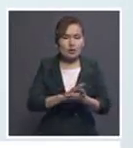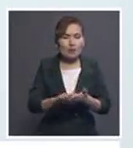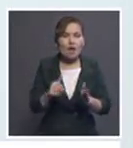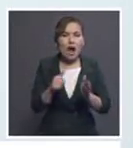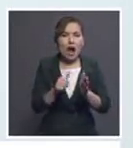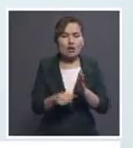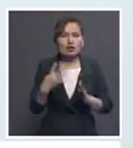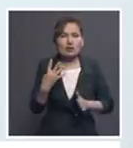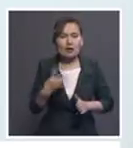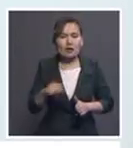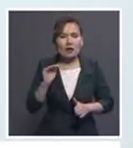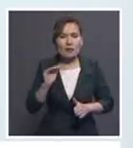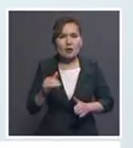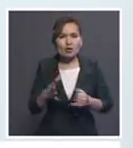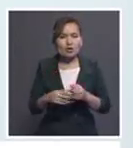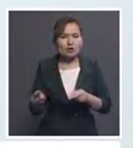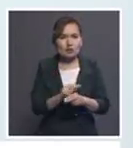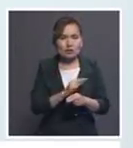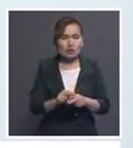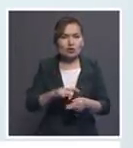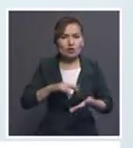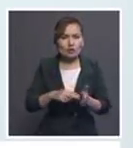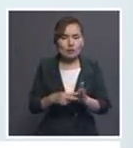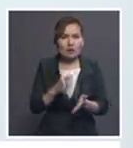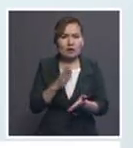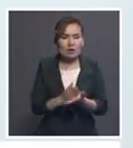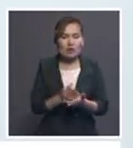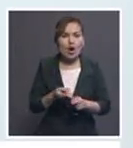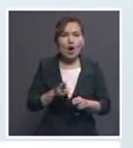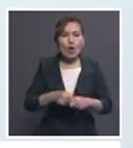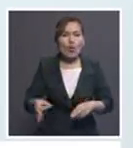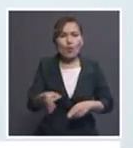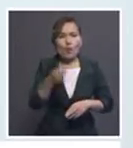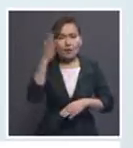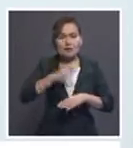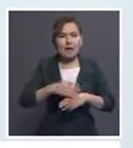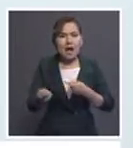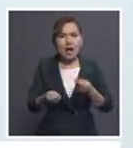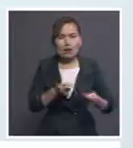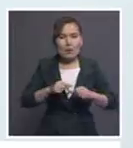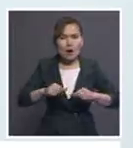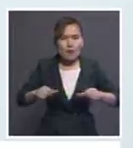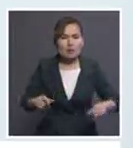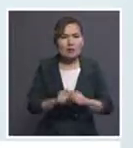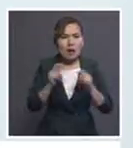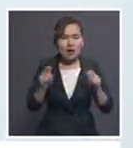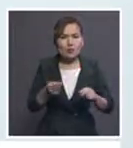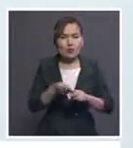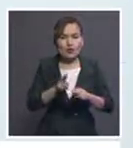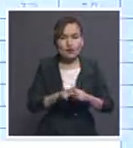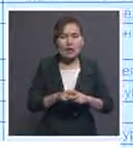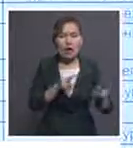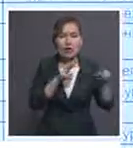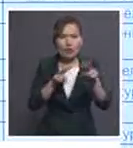640 мың гектарды өңдеу жоспарланады. Облыстар әкімдіктеріне жедел штабтар құруды ұсынамыз.